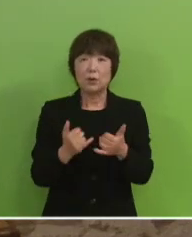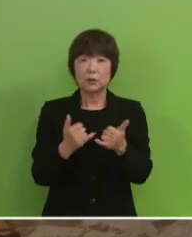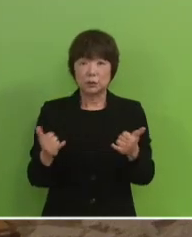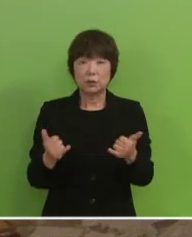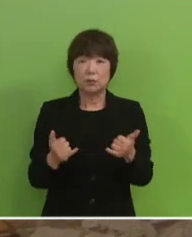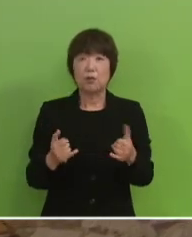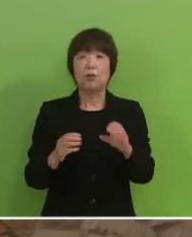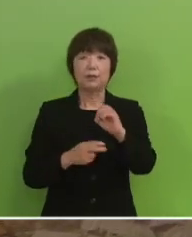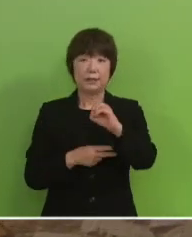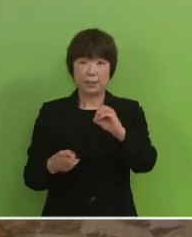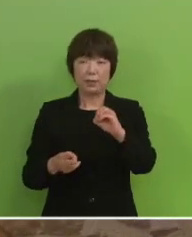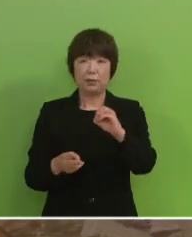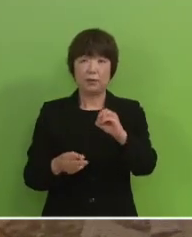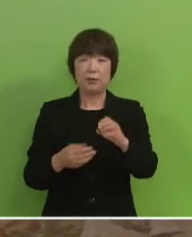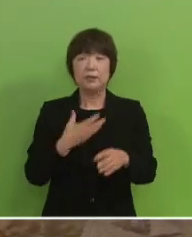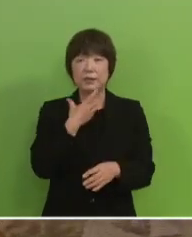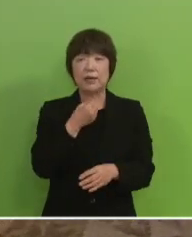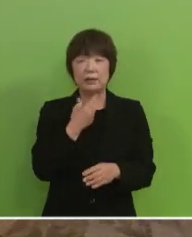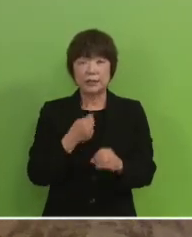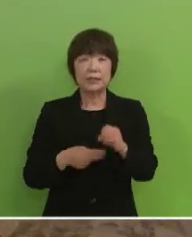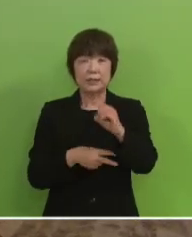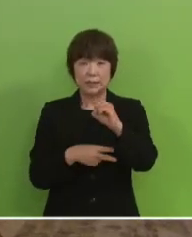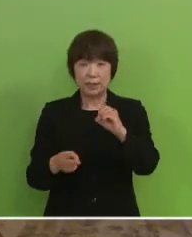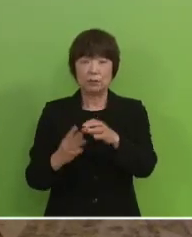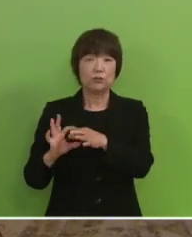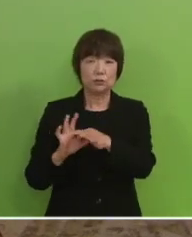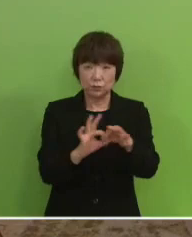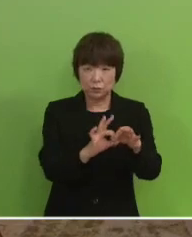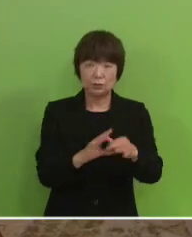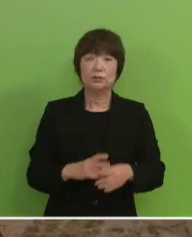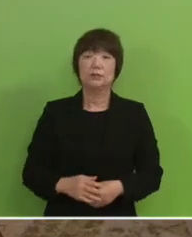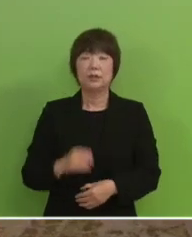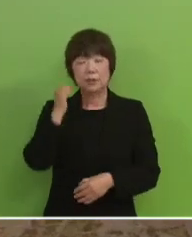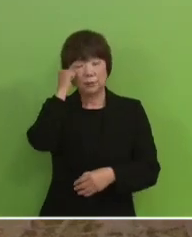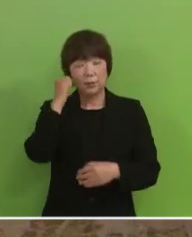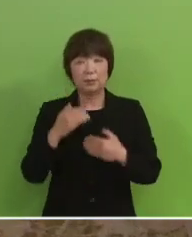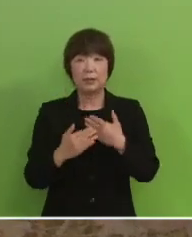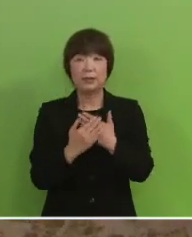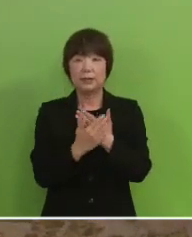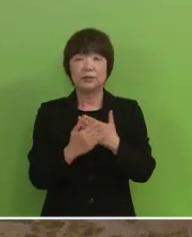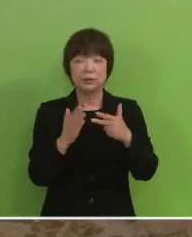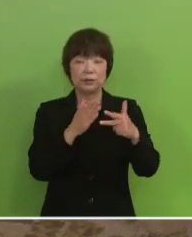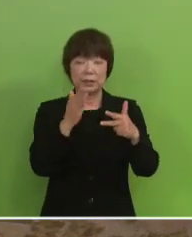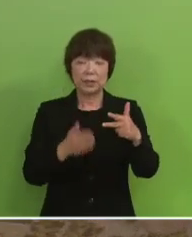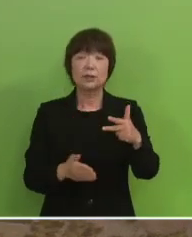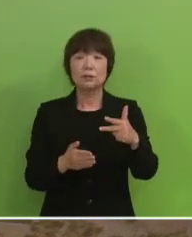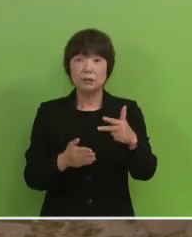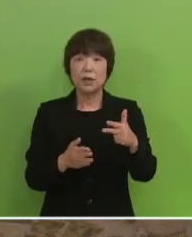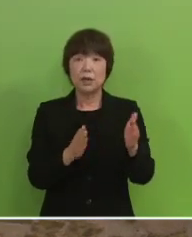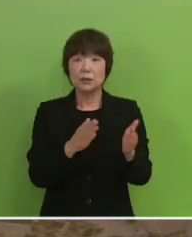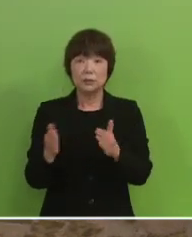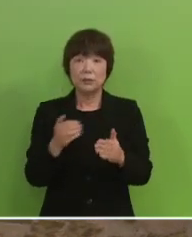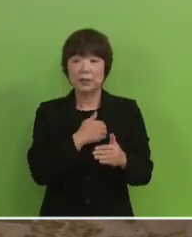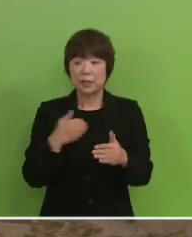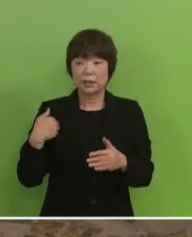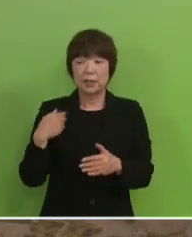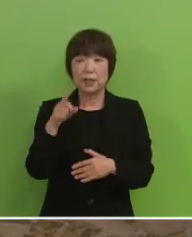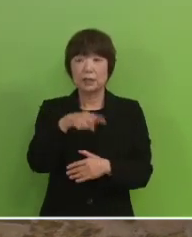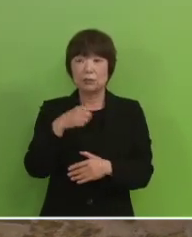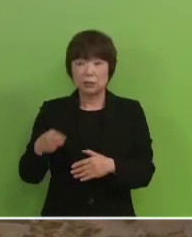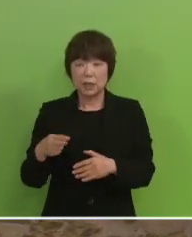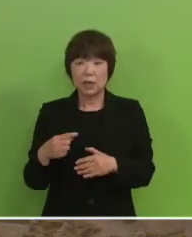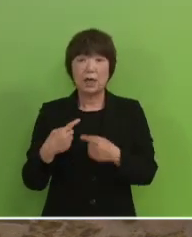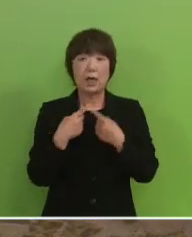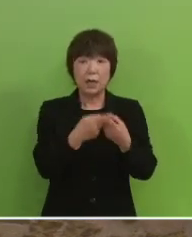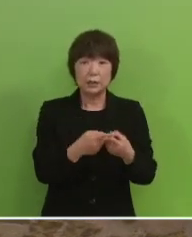た方も0幸いなことにゼロが続いています宿泊料施設はあ準備が整った方からお入りいただいていますご